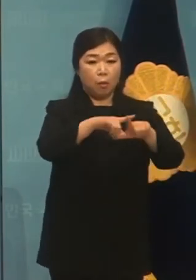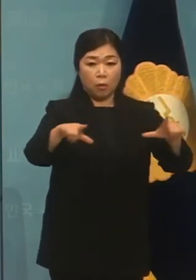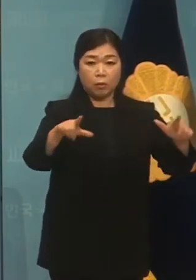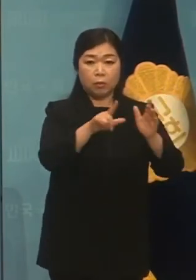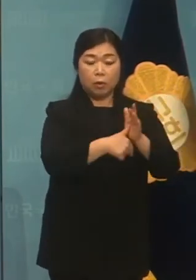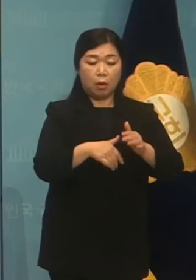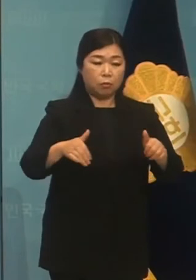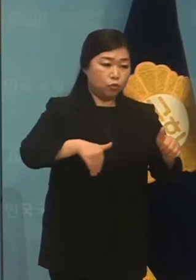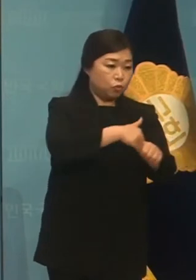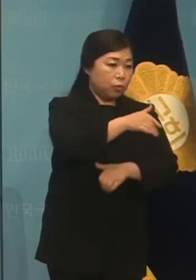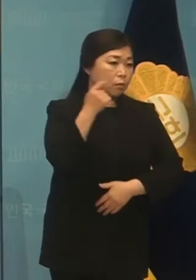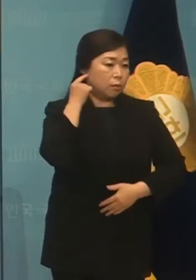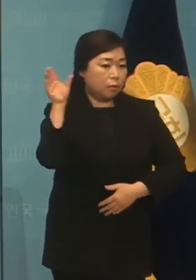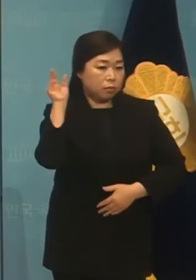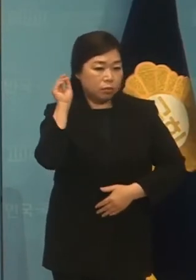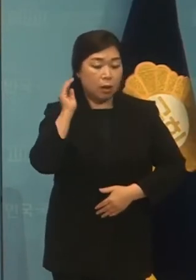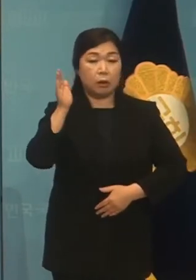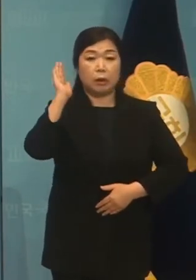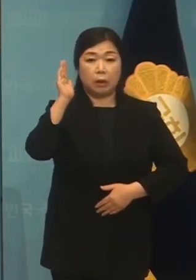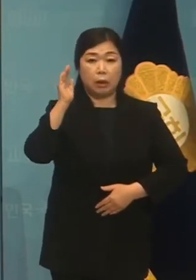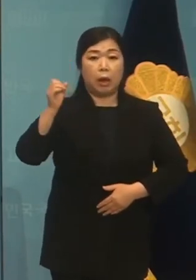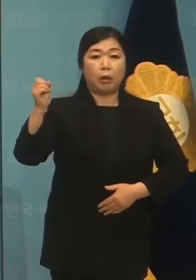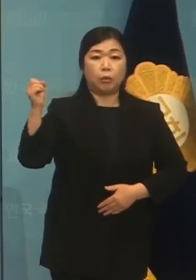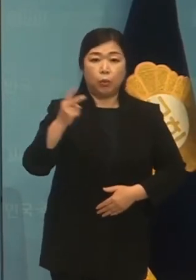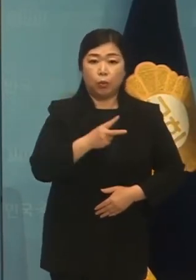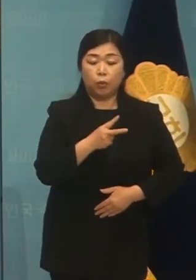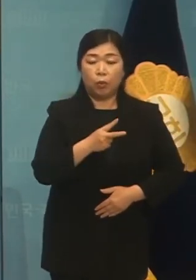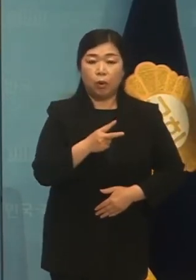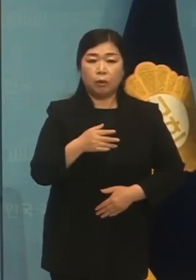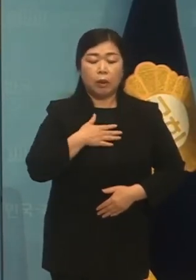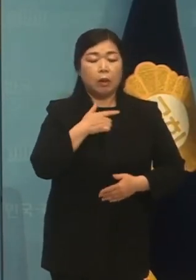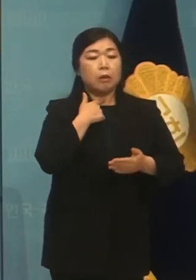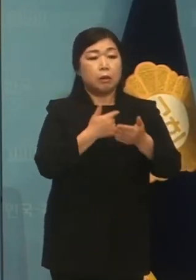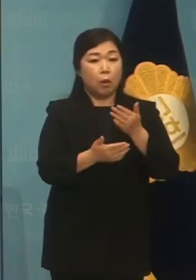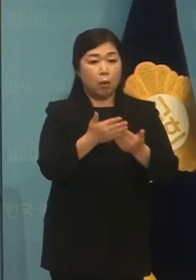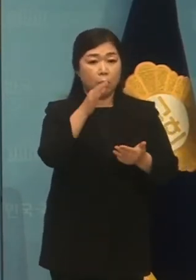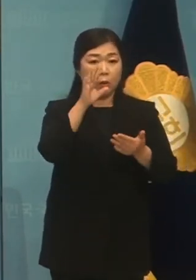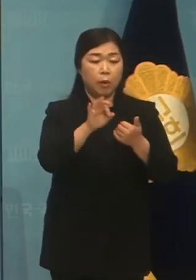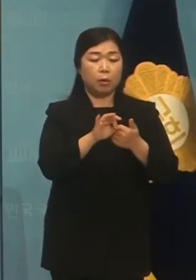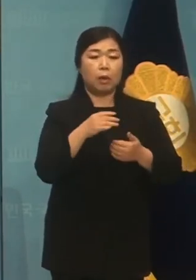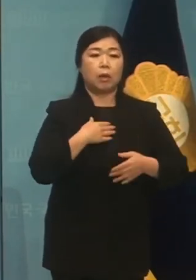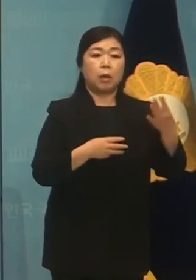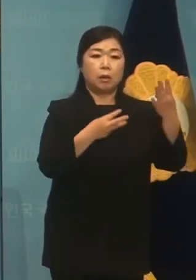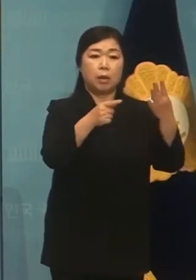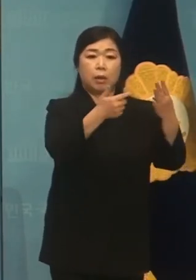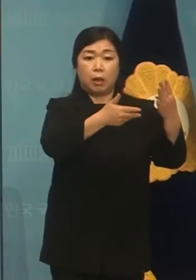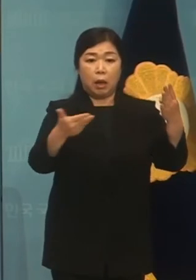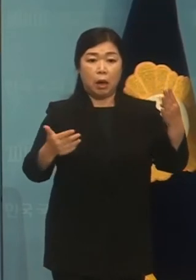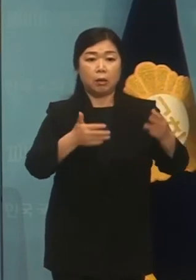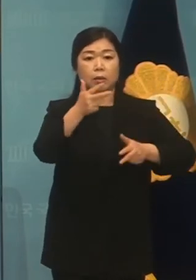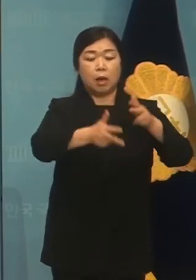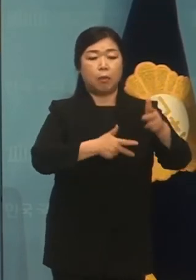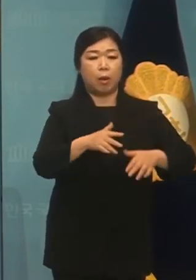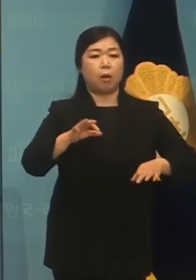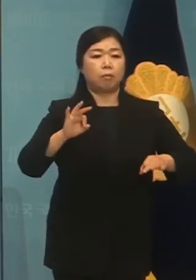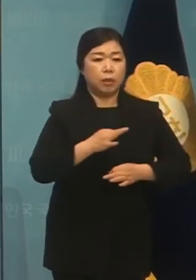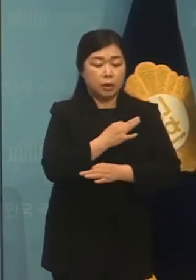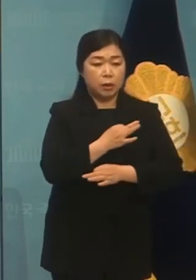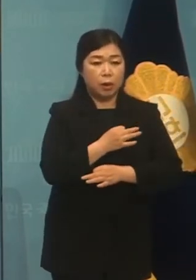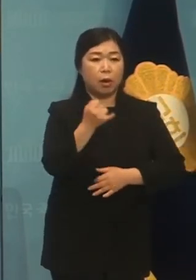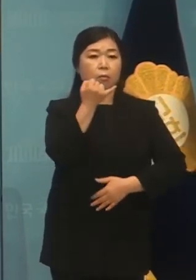평소에 주변에 들었던 얘기라든가 그리고 제 경험에 제가 4대강 사업의